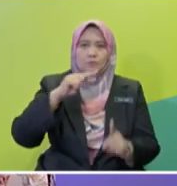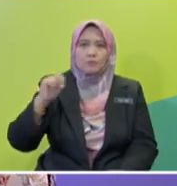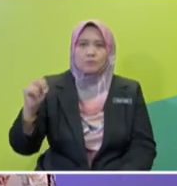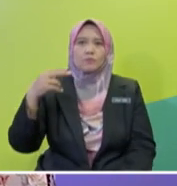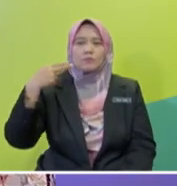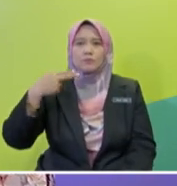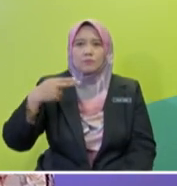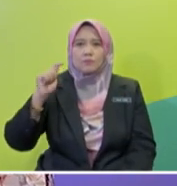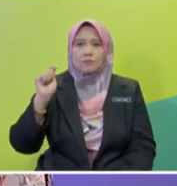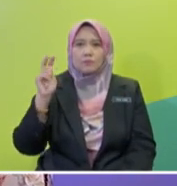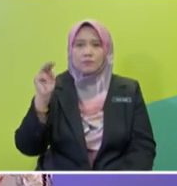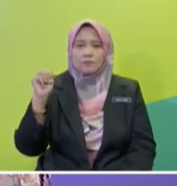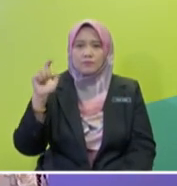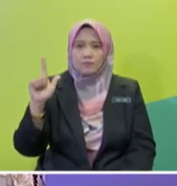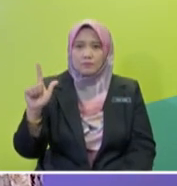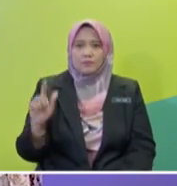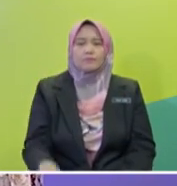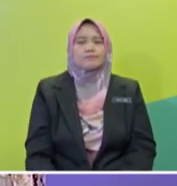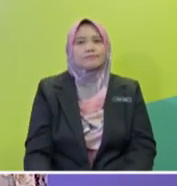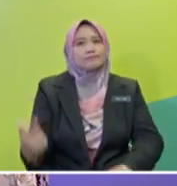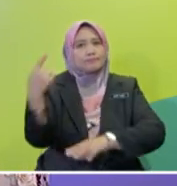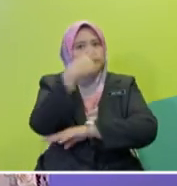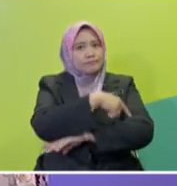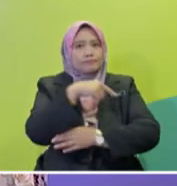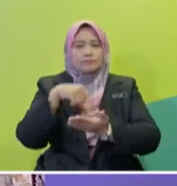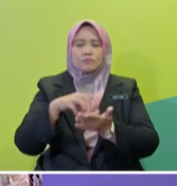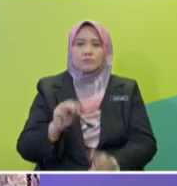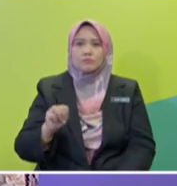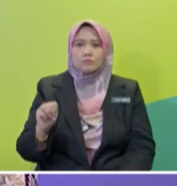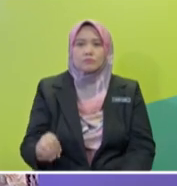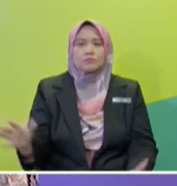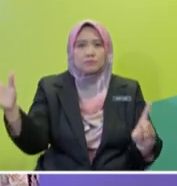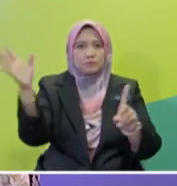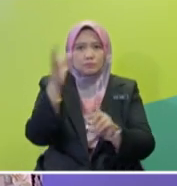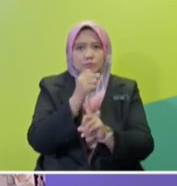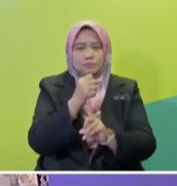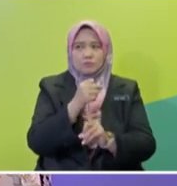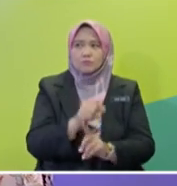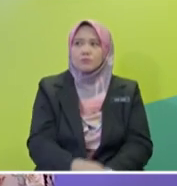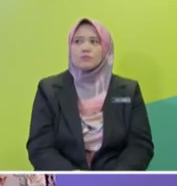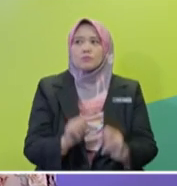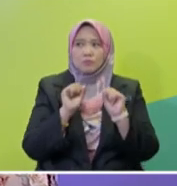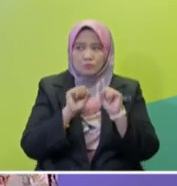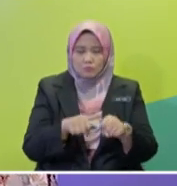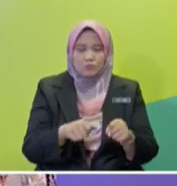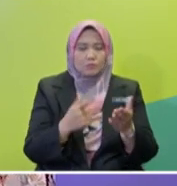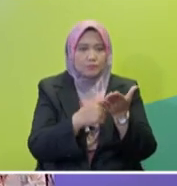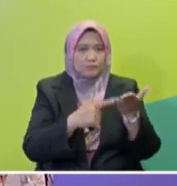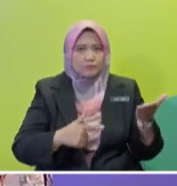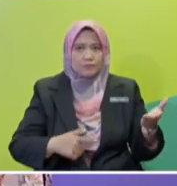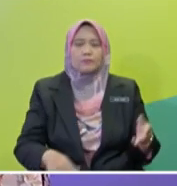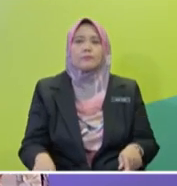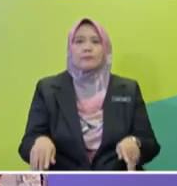apa yang pelajar tercapai untuk hari ini adalah belajar dapat melakar papan cerita untuk membina laman